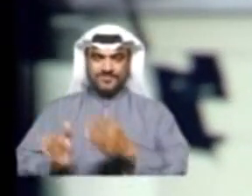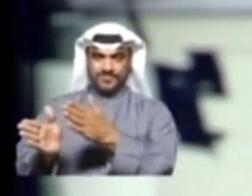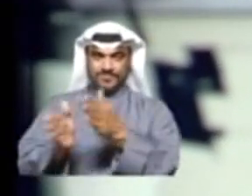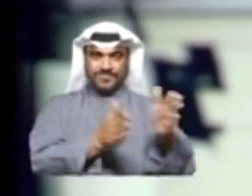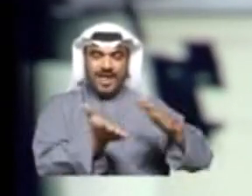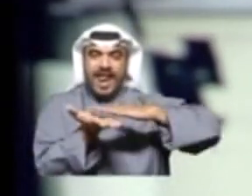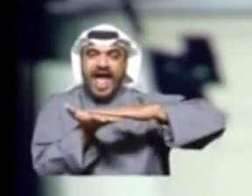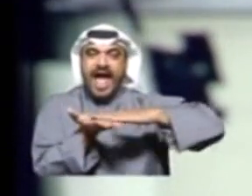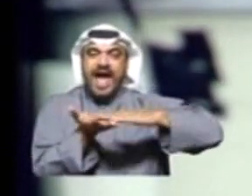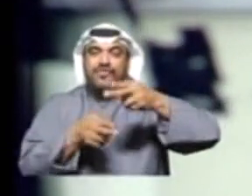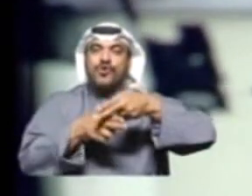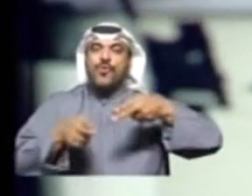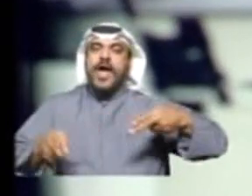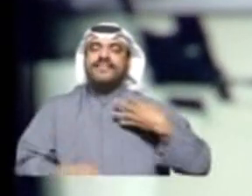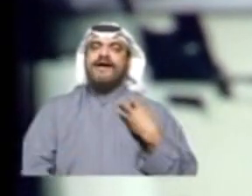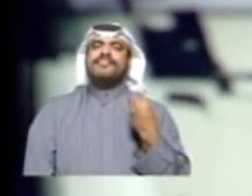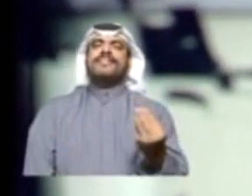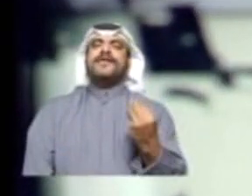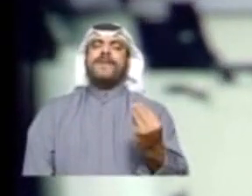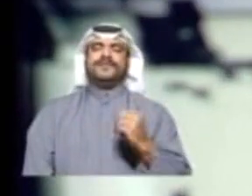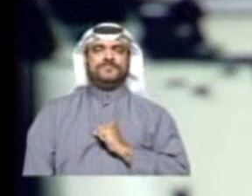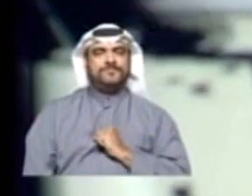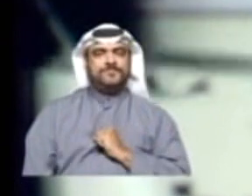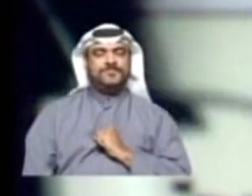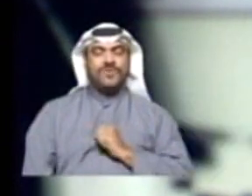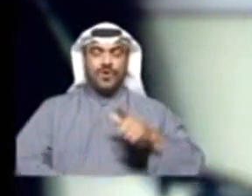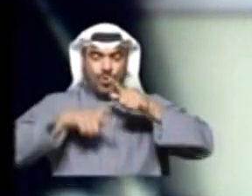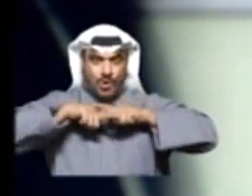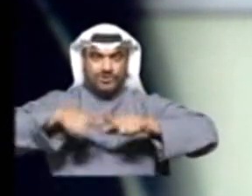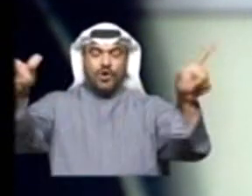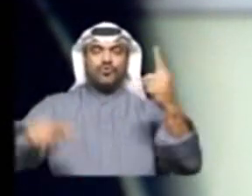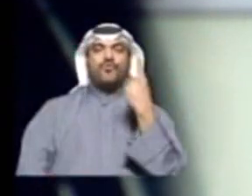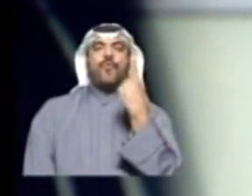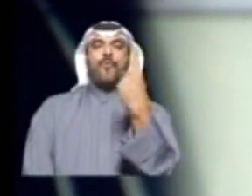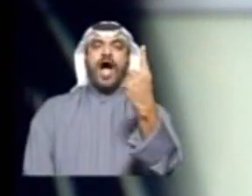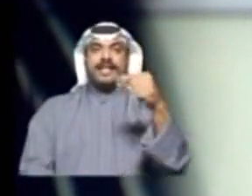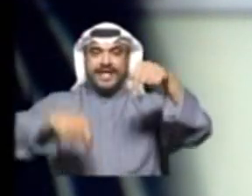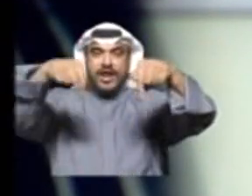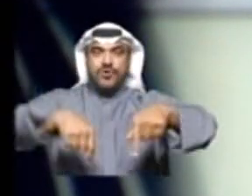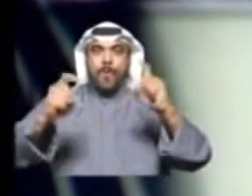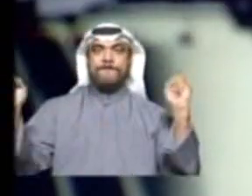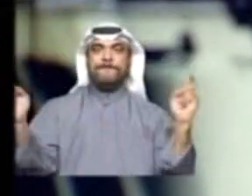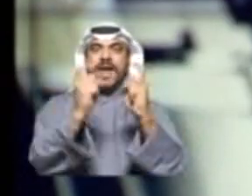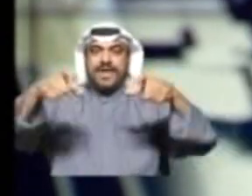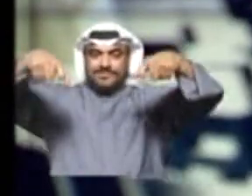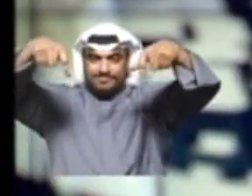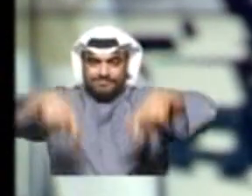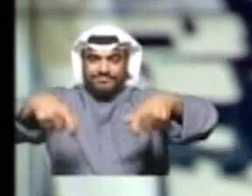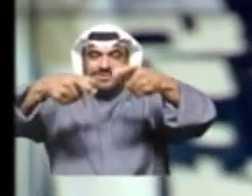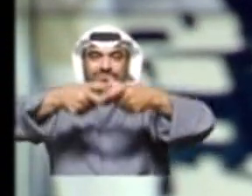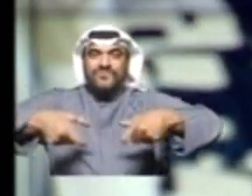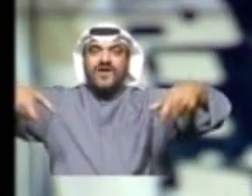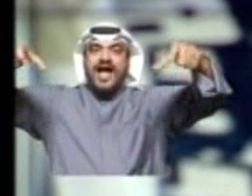من أرض الكويت الطيبة وبصوت وقلب واحد شهد استاد جابر الدولي مساء اليوم